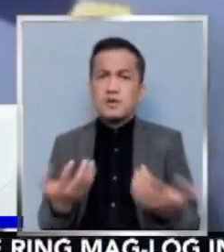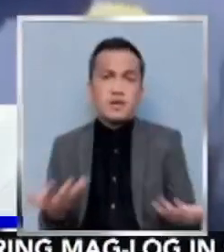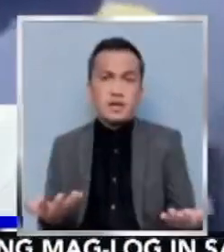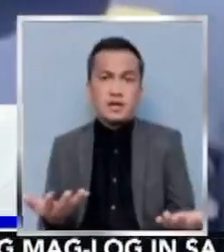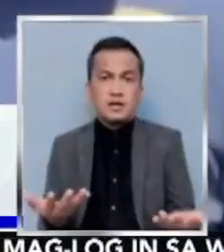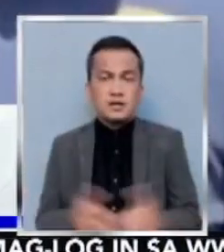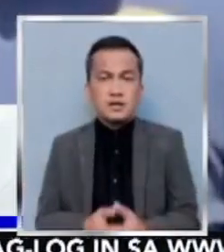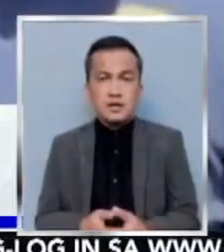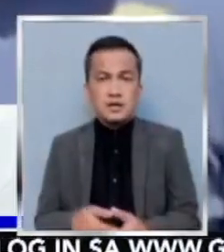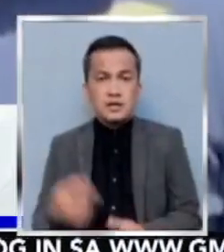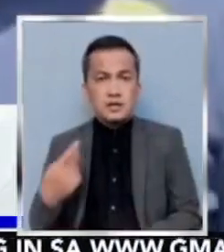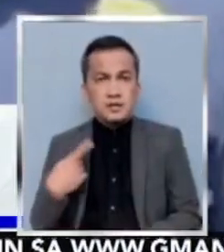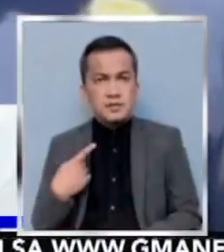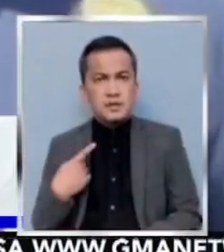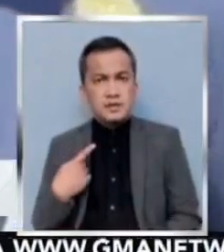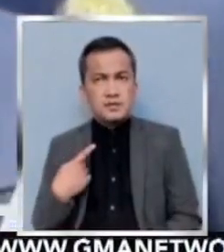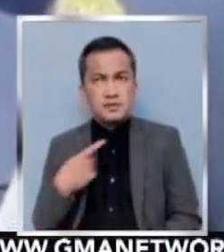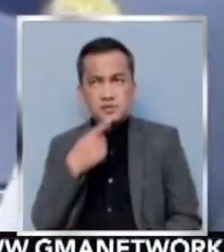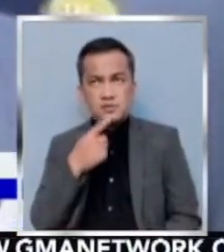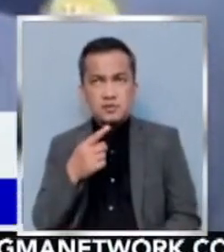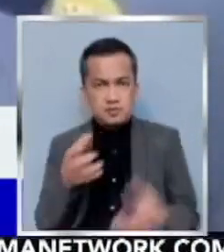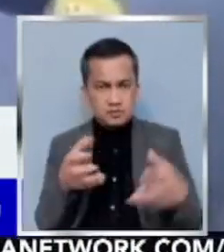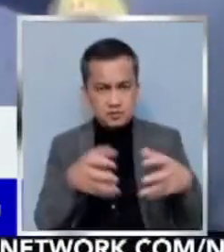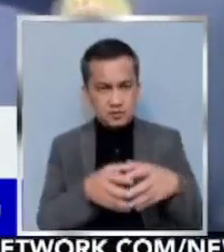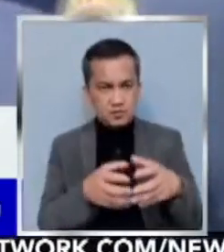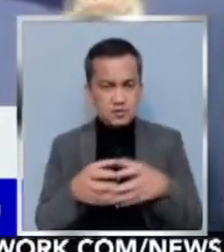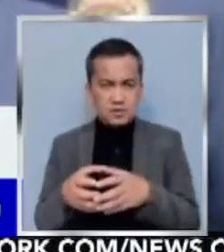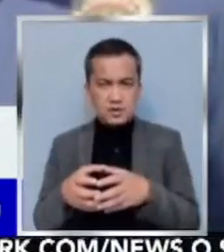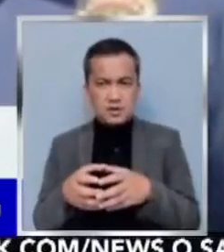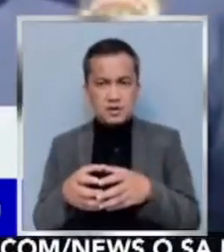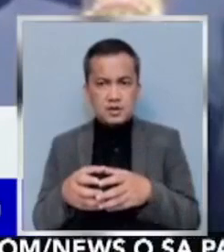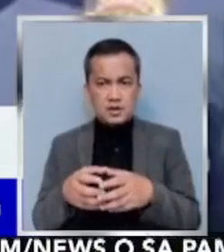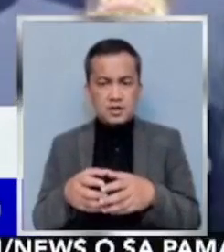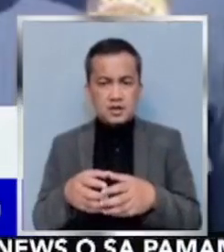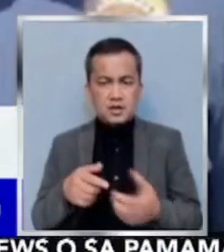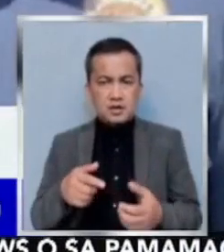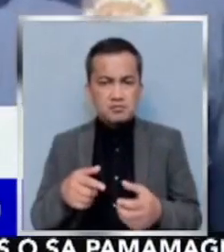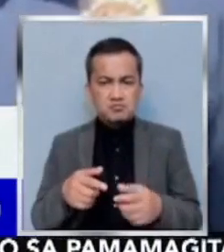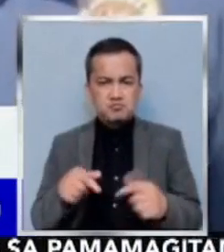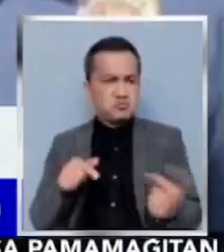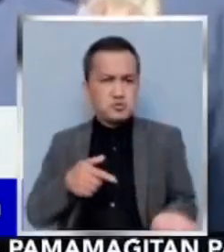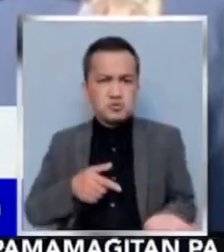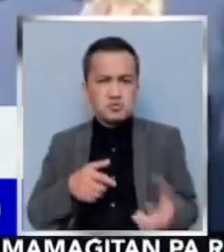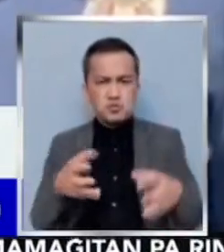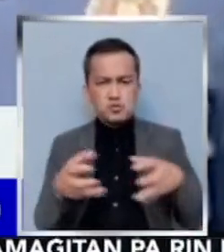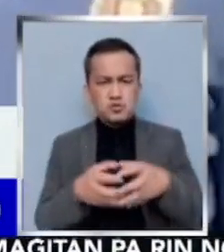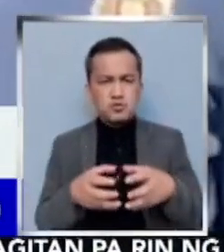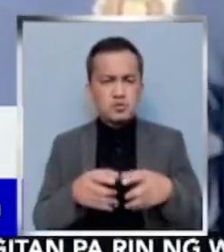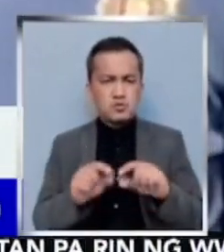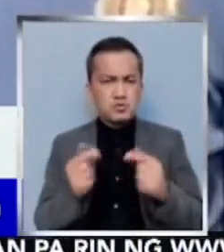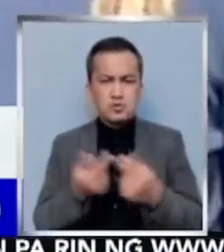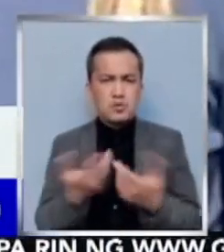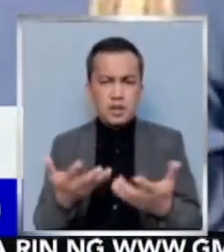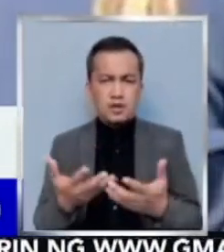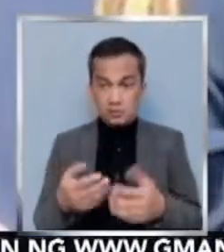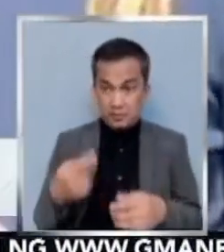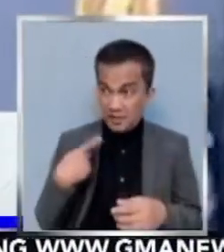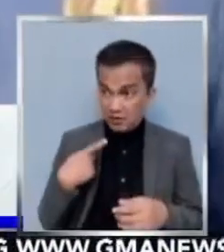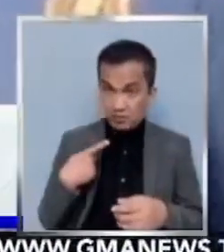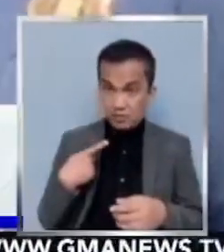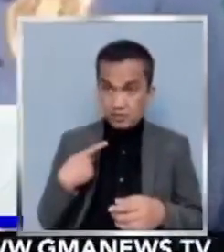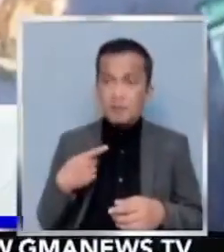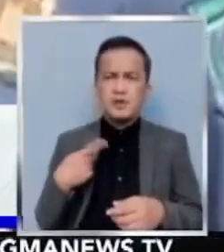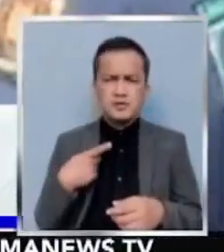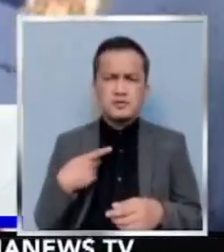may mga nabubuong mga armed groups sa paligid natin. At kung meron man, meron tayong nakalatag na ng mga